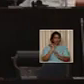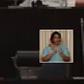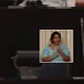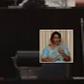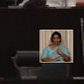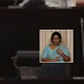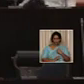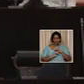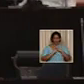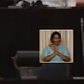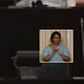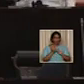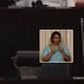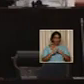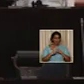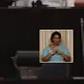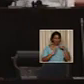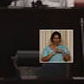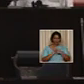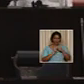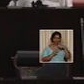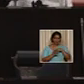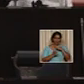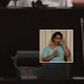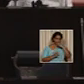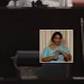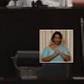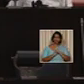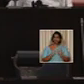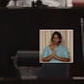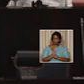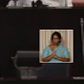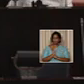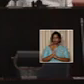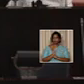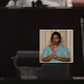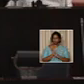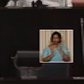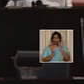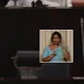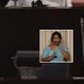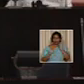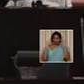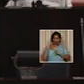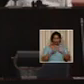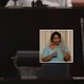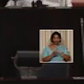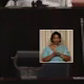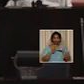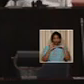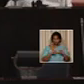මාත් සියලුම නිලධාරීනොත් දකුණු පළාතේ මාතරයි ගාල්ලේ සියලුම සංචාරක හෝටල්